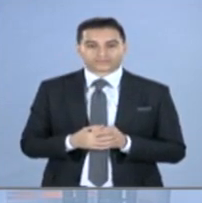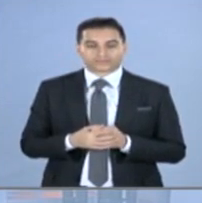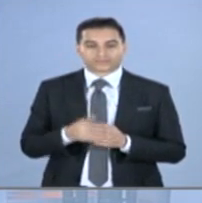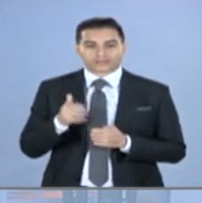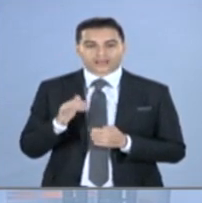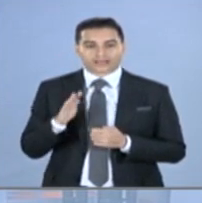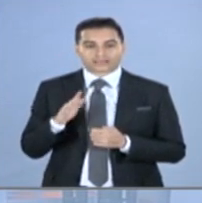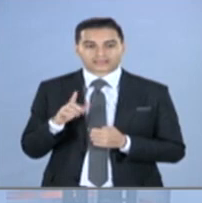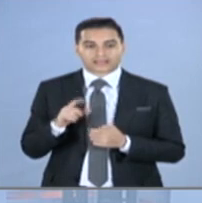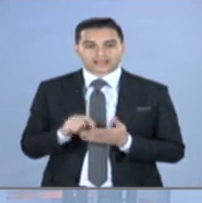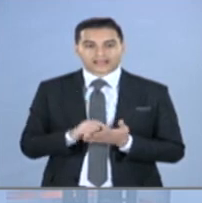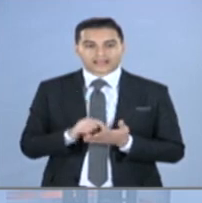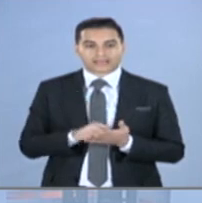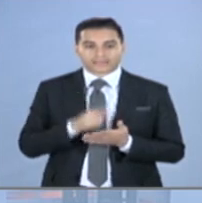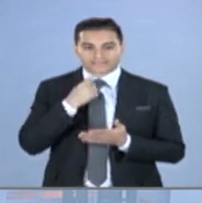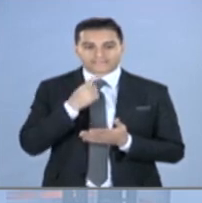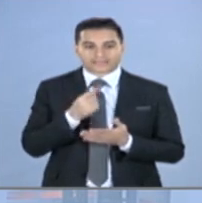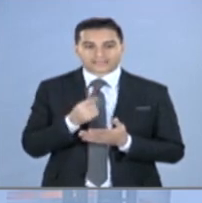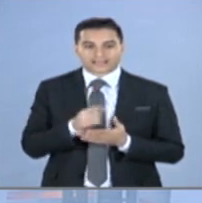أيسل كتبت في ثانية